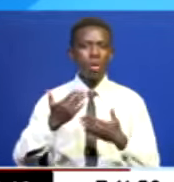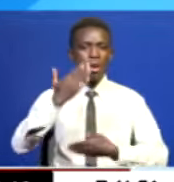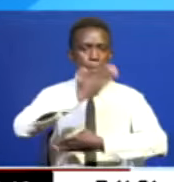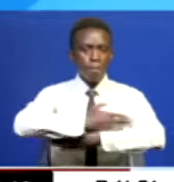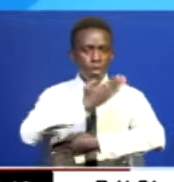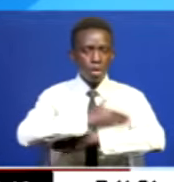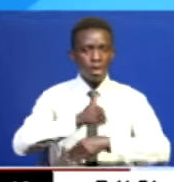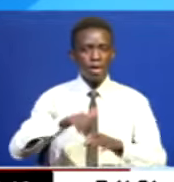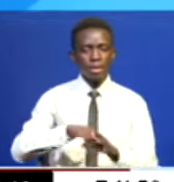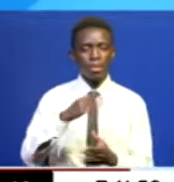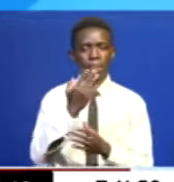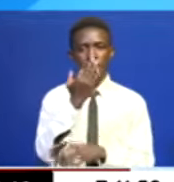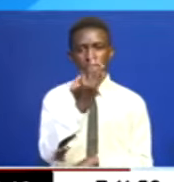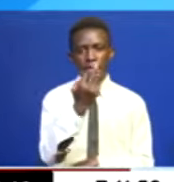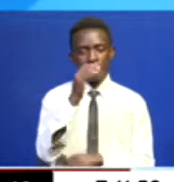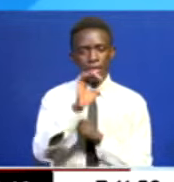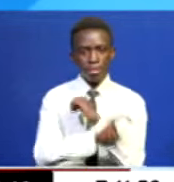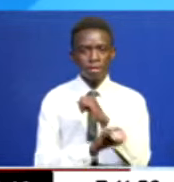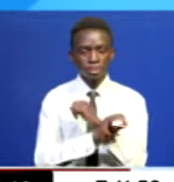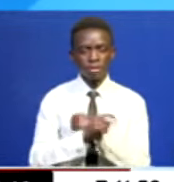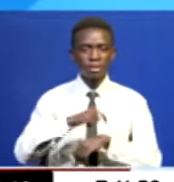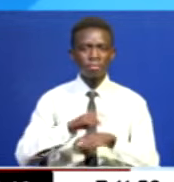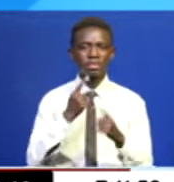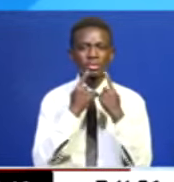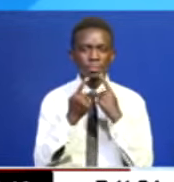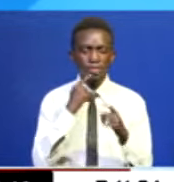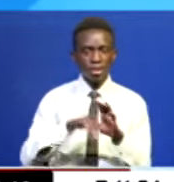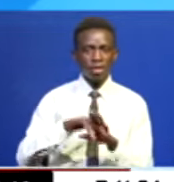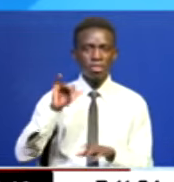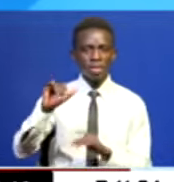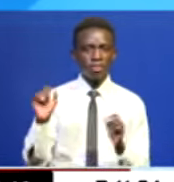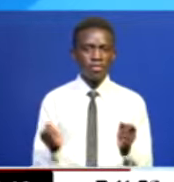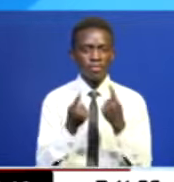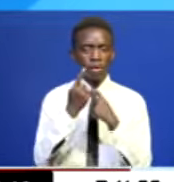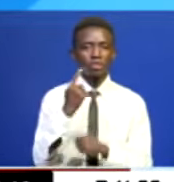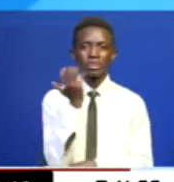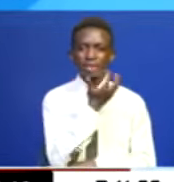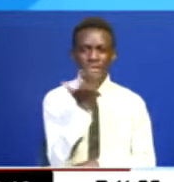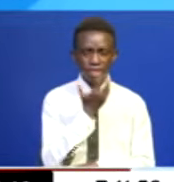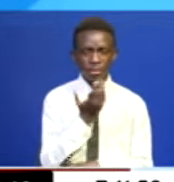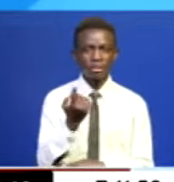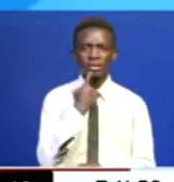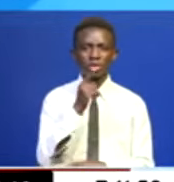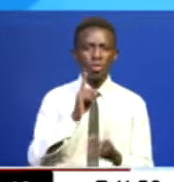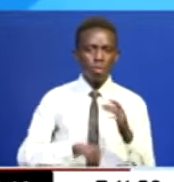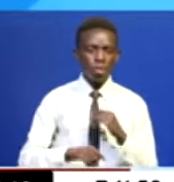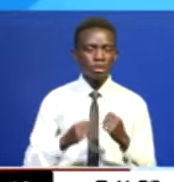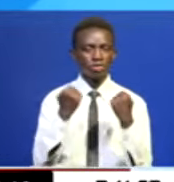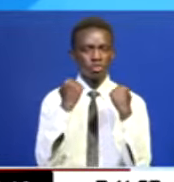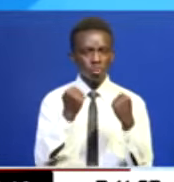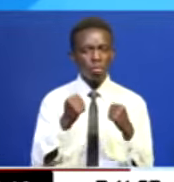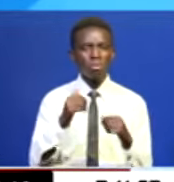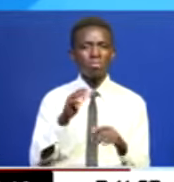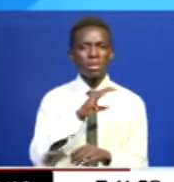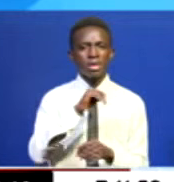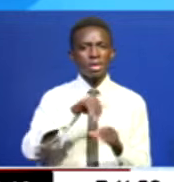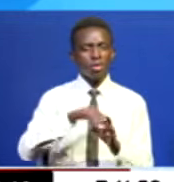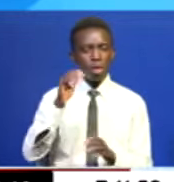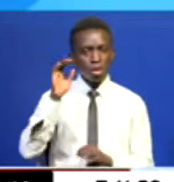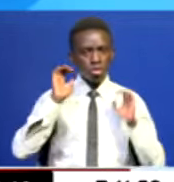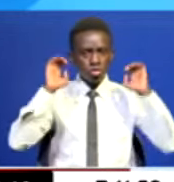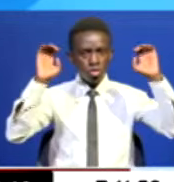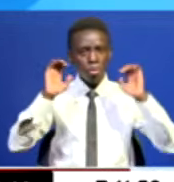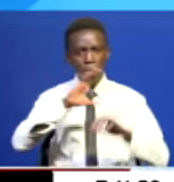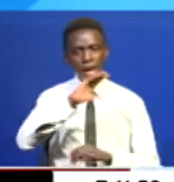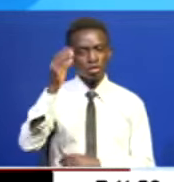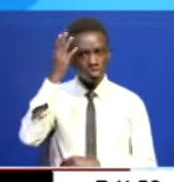nchi hizo tatu. Akiongea wakati wa hafla hiyo, Naibu Rais Rigathi Gachagua alisema udhabiti nchini Ethiopia na